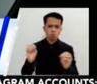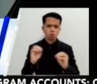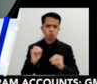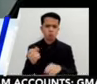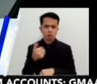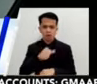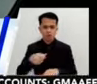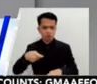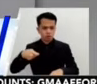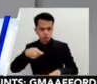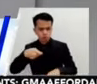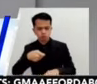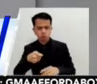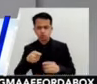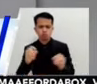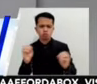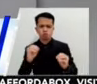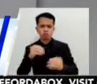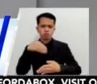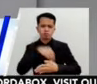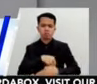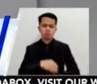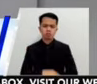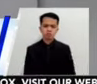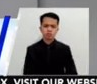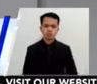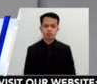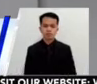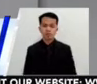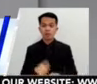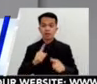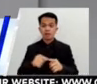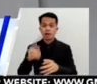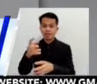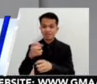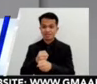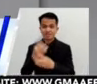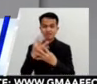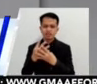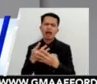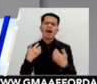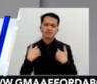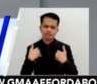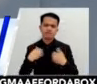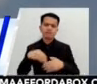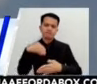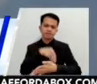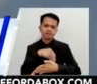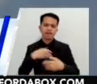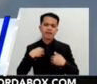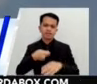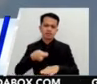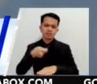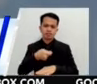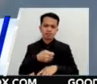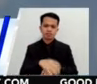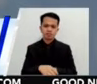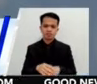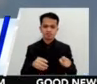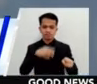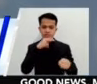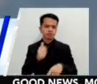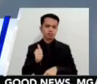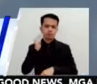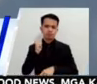wala po talaga pero nang siya ay arestuhin n kumpiska sa kanya ang isang patalim itinanggi ito ng suspect ng ating makapanayam